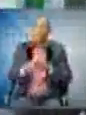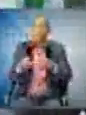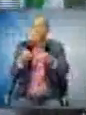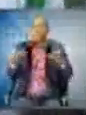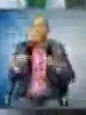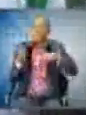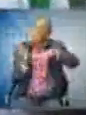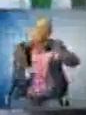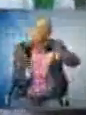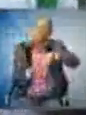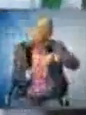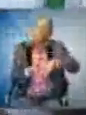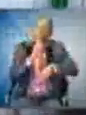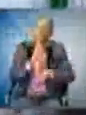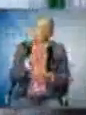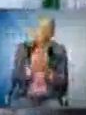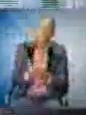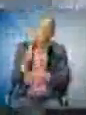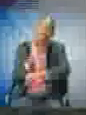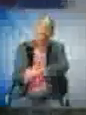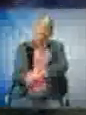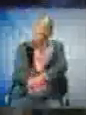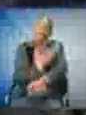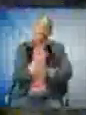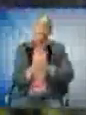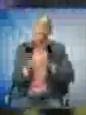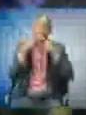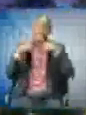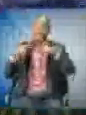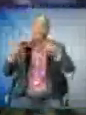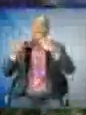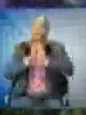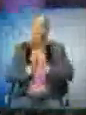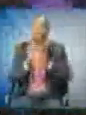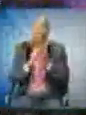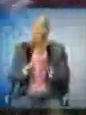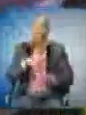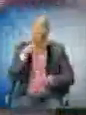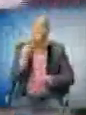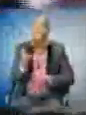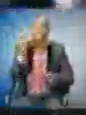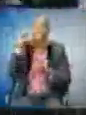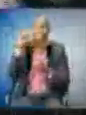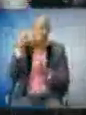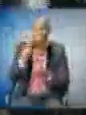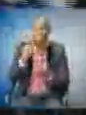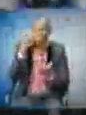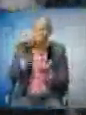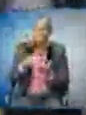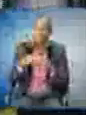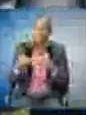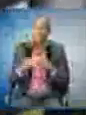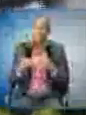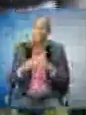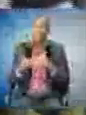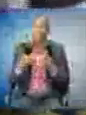tout. Il évolue et qu'on aille. Il leur annonce une allocation mensuelle de 10 000 dollars américains destinée aux équipes de